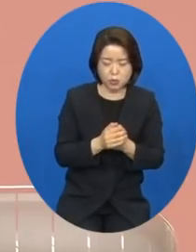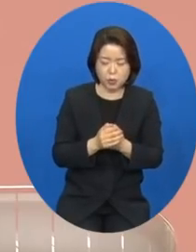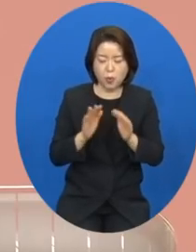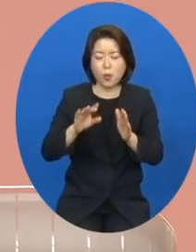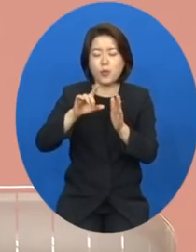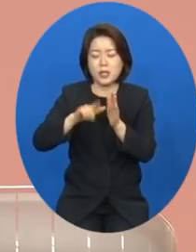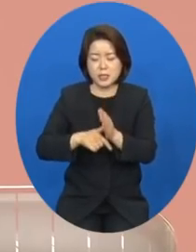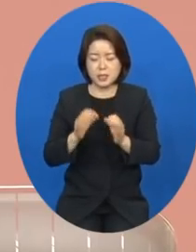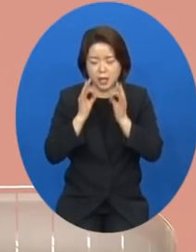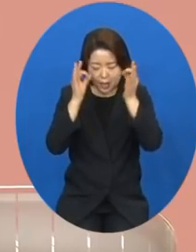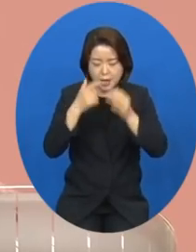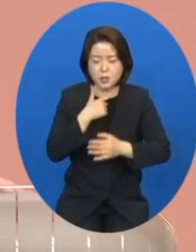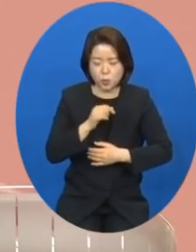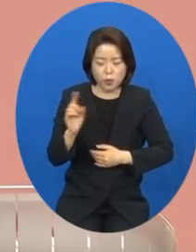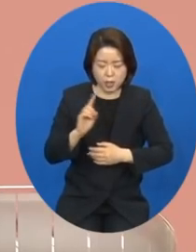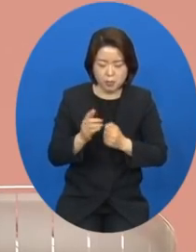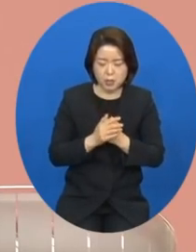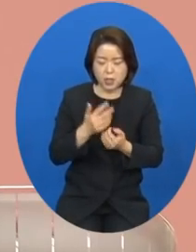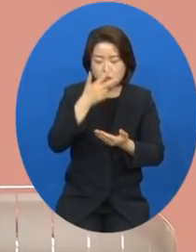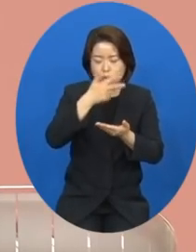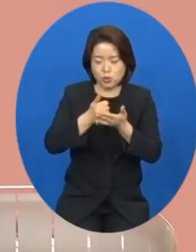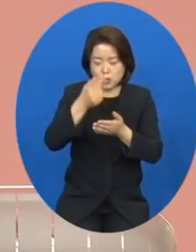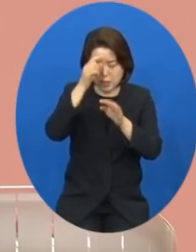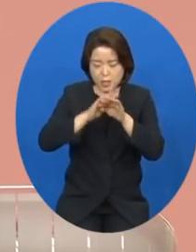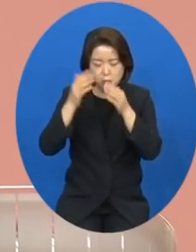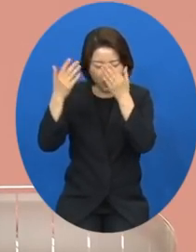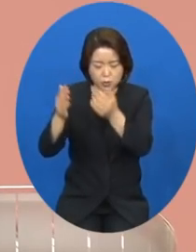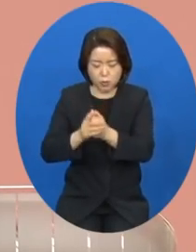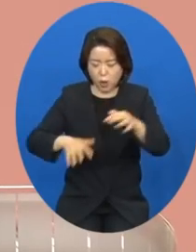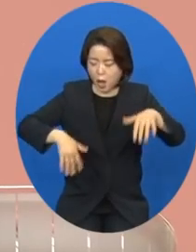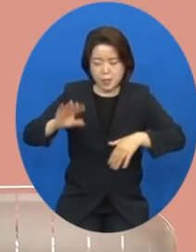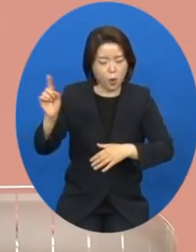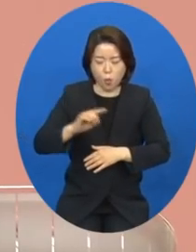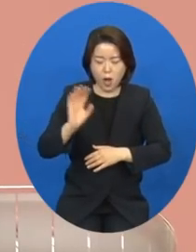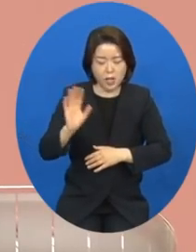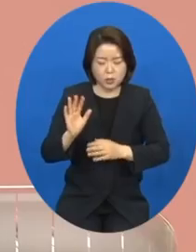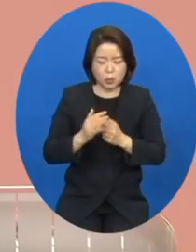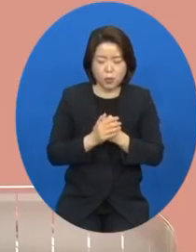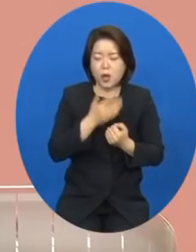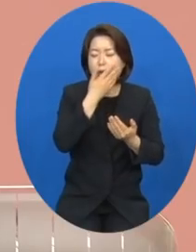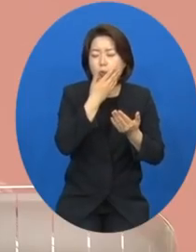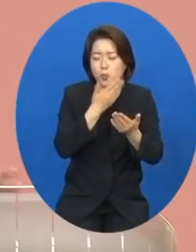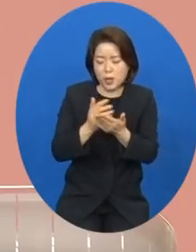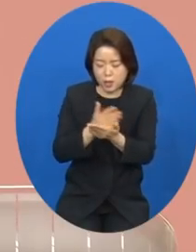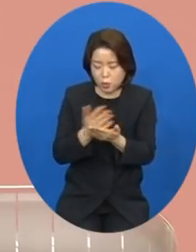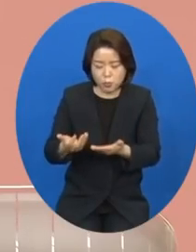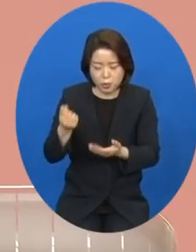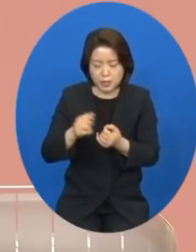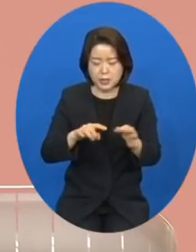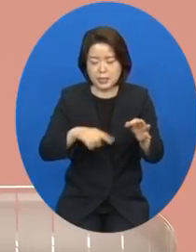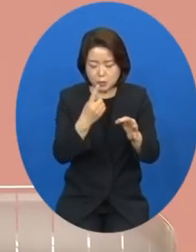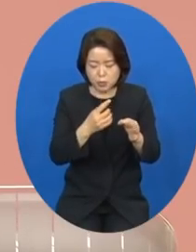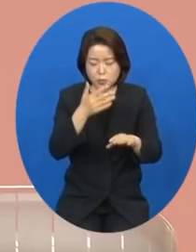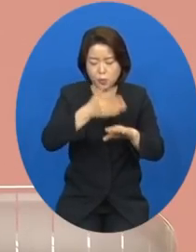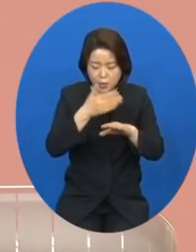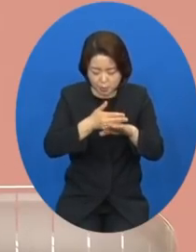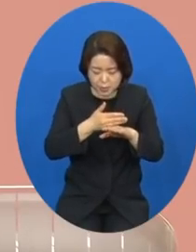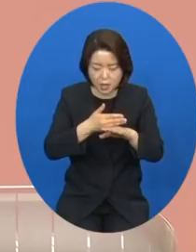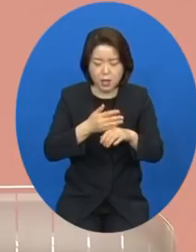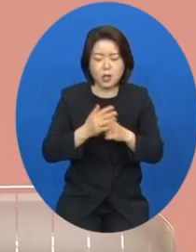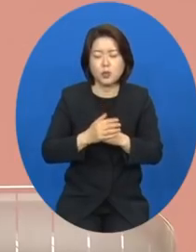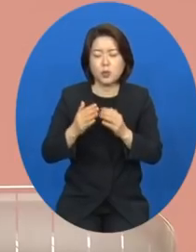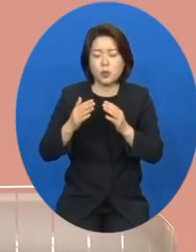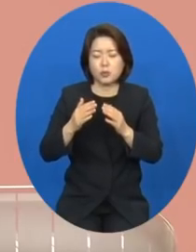하나님 간절히 원하여 아무 찍기 예배 하면서 빈손으로 오지 아니하고 귀한 것을 구별하여 십일조로 감사한 검으로 집에